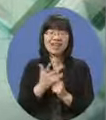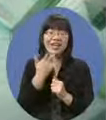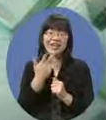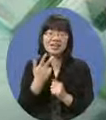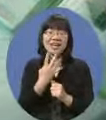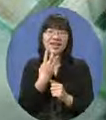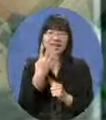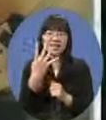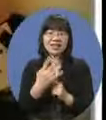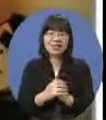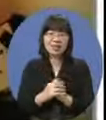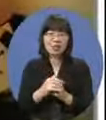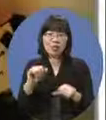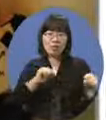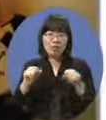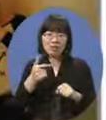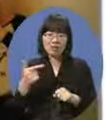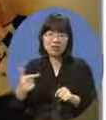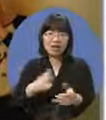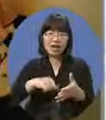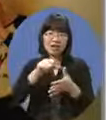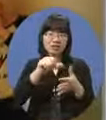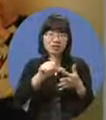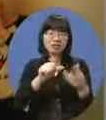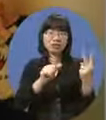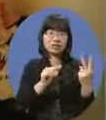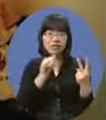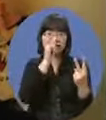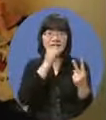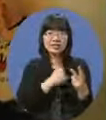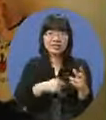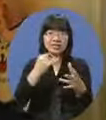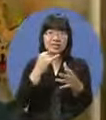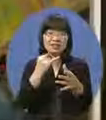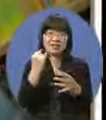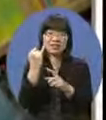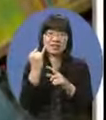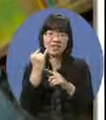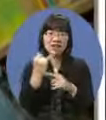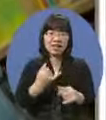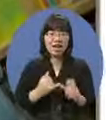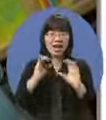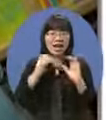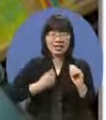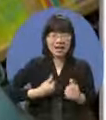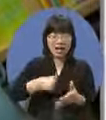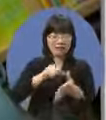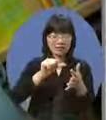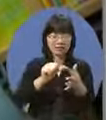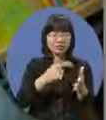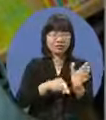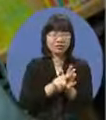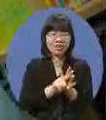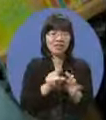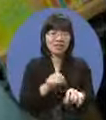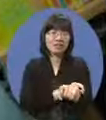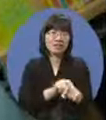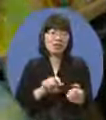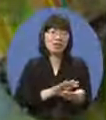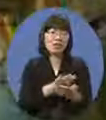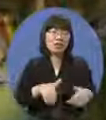7살과 4살 활동적인 아들 둘을 둔 주현 씨는 어느 날 아이들을 위한 특별한 놀이가 필요하다는 생각을